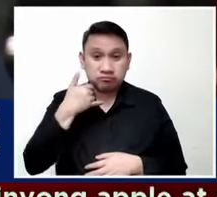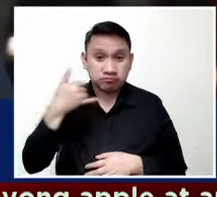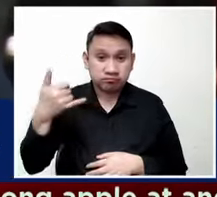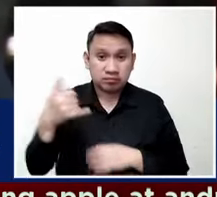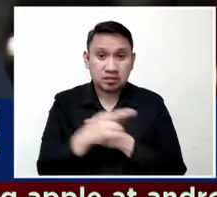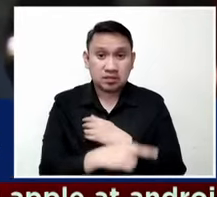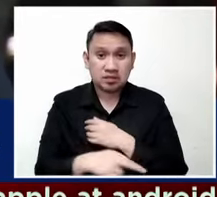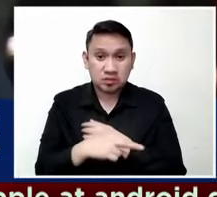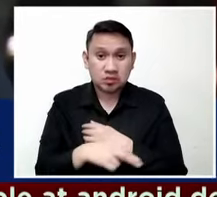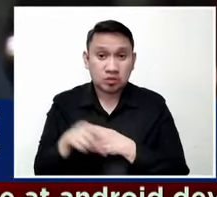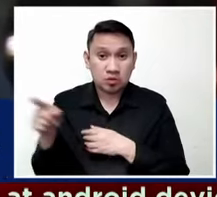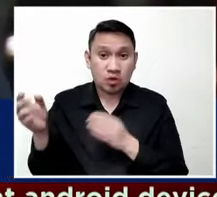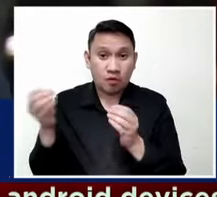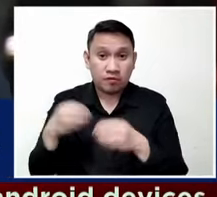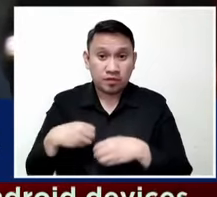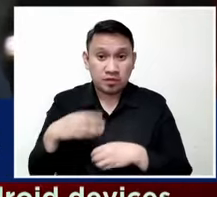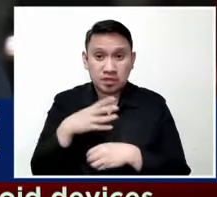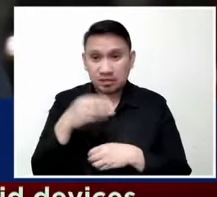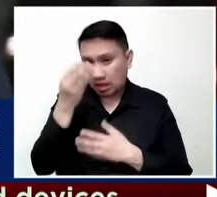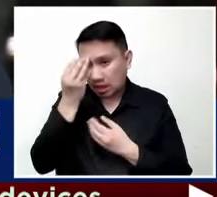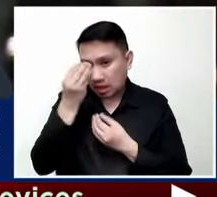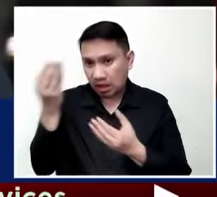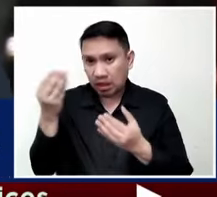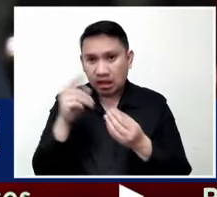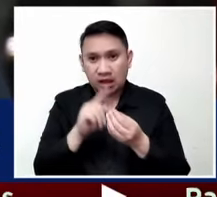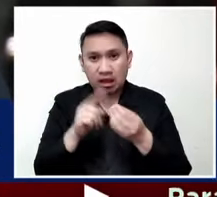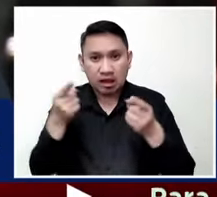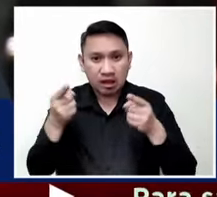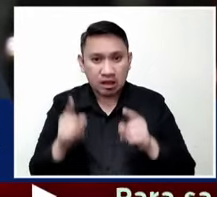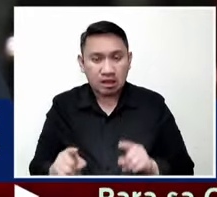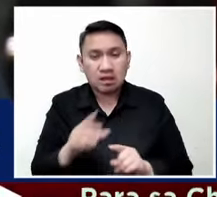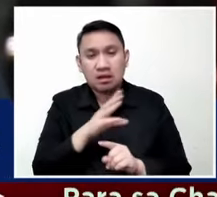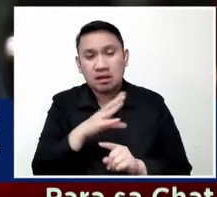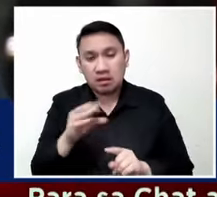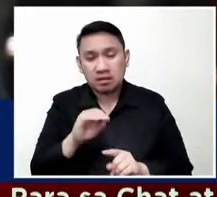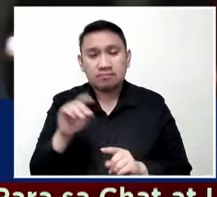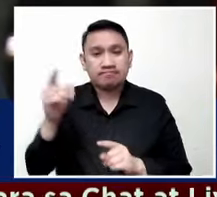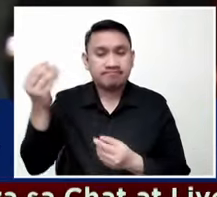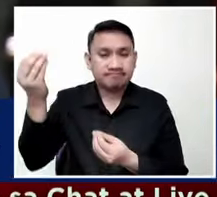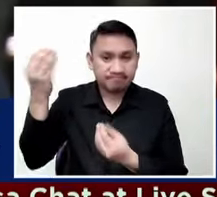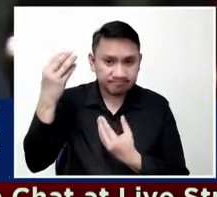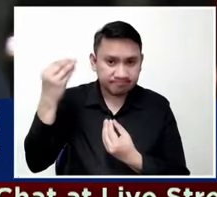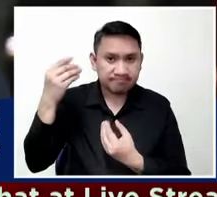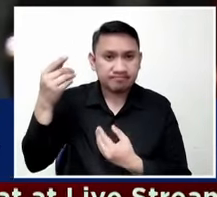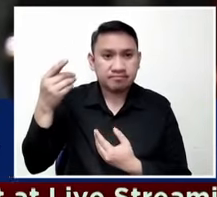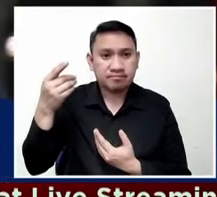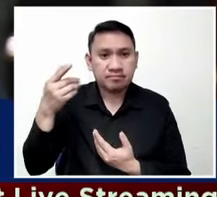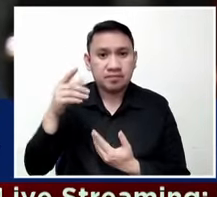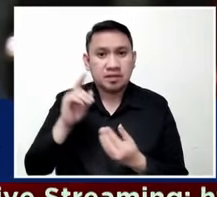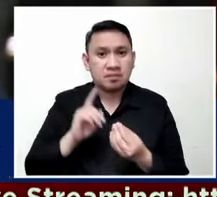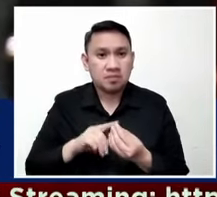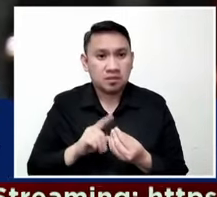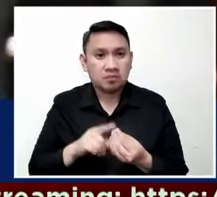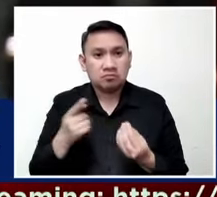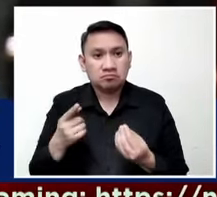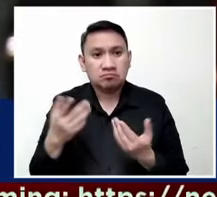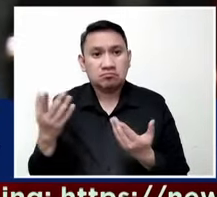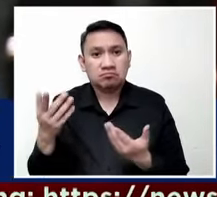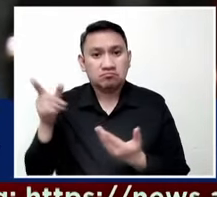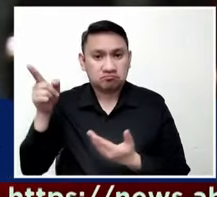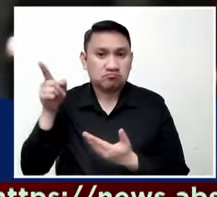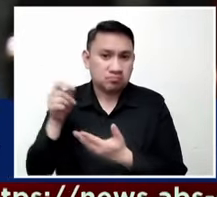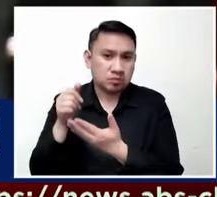kanina. Pinabot ko na po yung pangyayari at pinapaalam na rin po sa amin kung yung sitwasyon at magbibigay po ng tulong